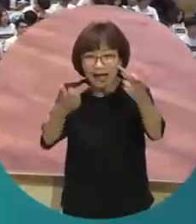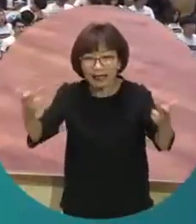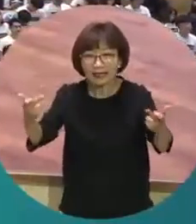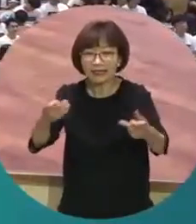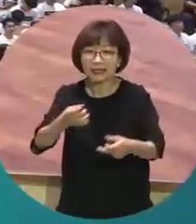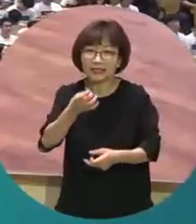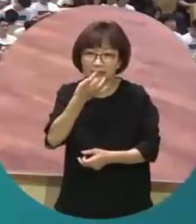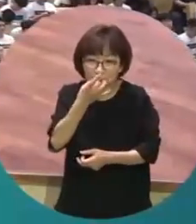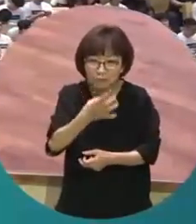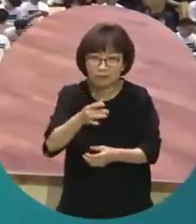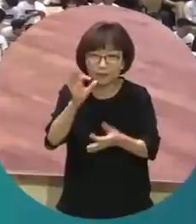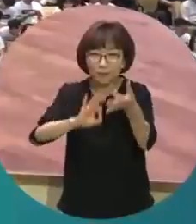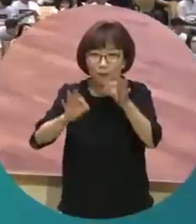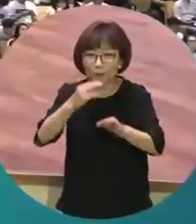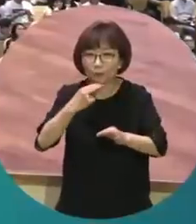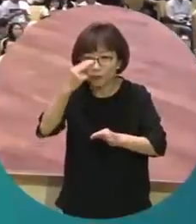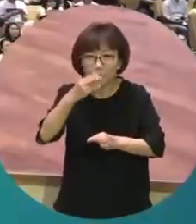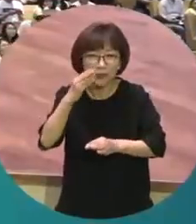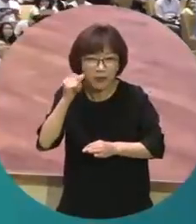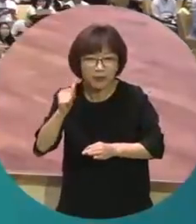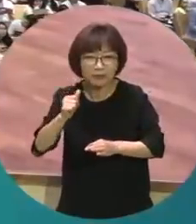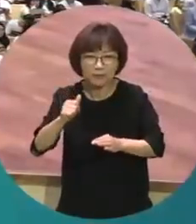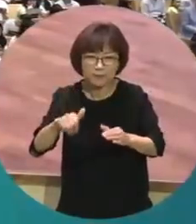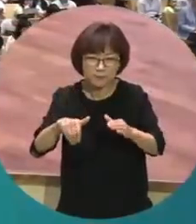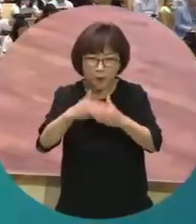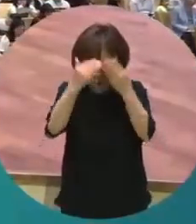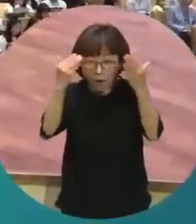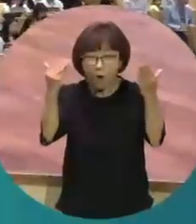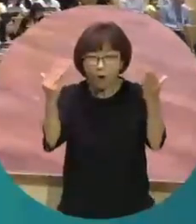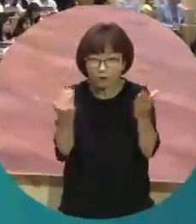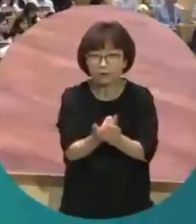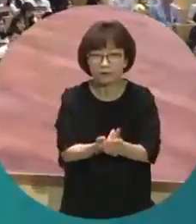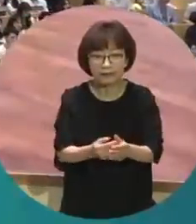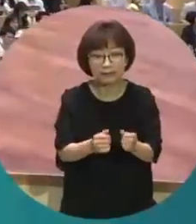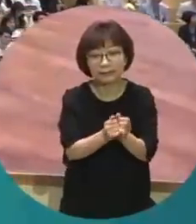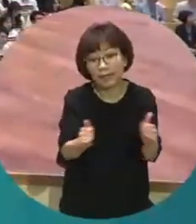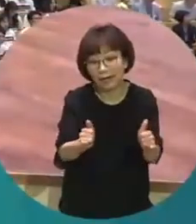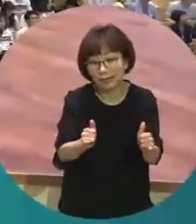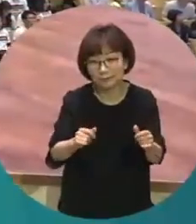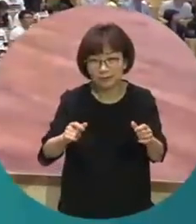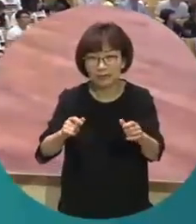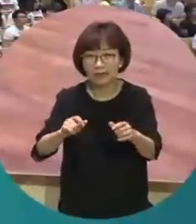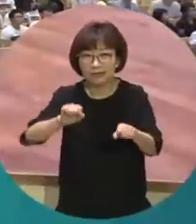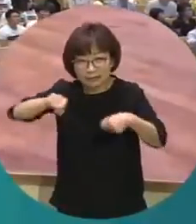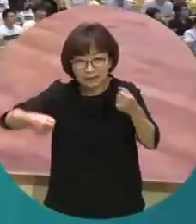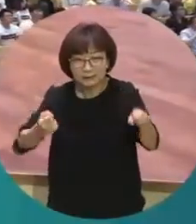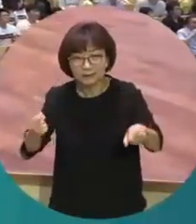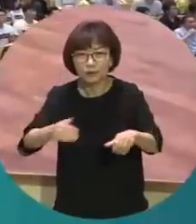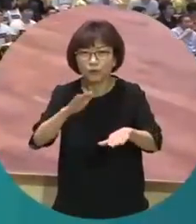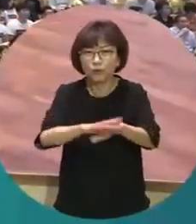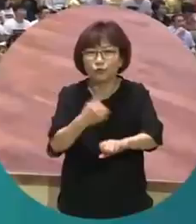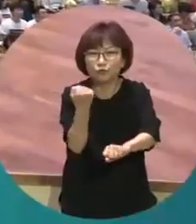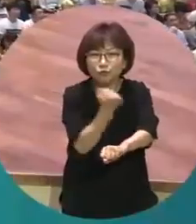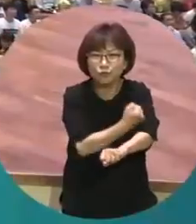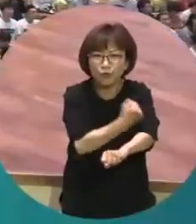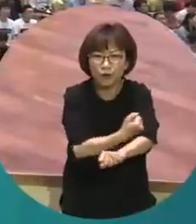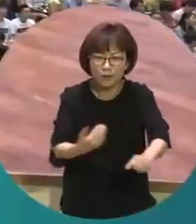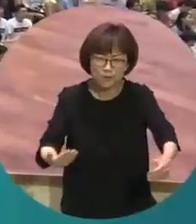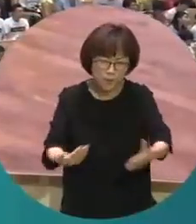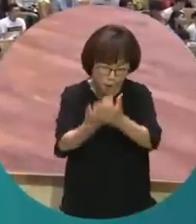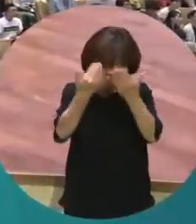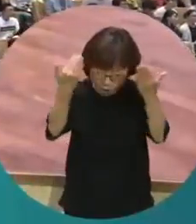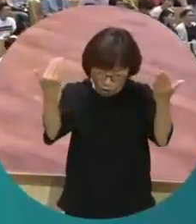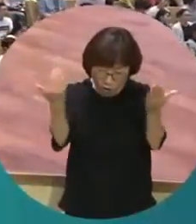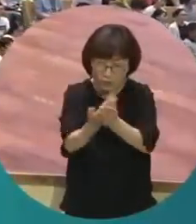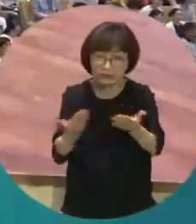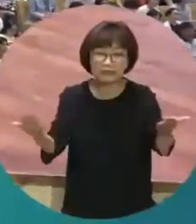포도주와 기름과 땅의 모든 소산과 사람과 가죽과 손으로 수고하는 모든 일에 한재를 들게